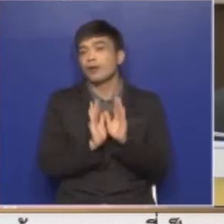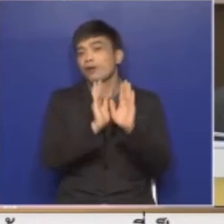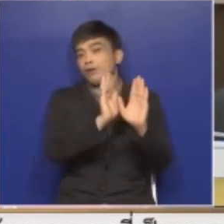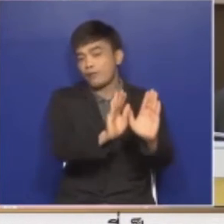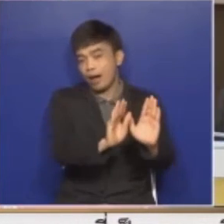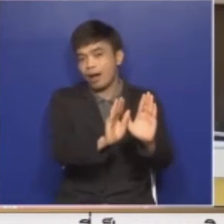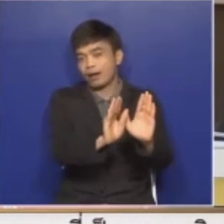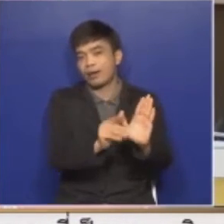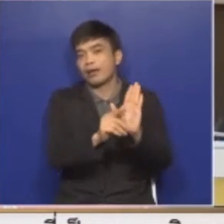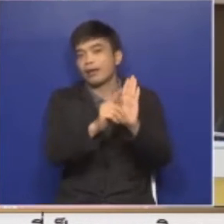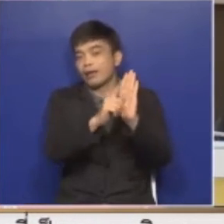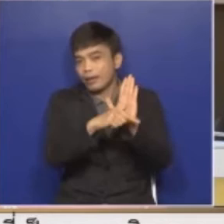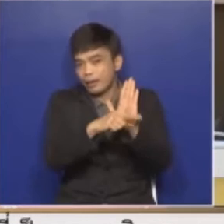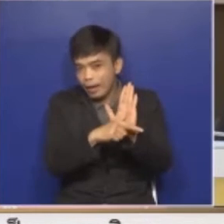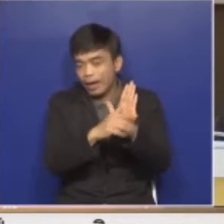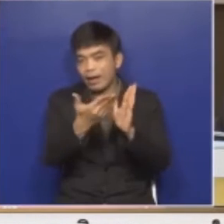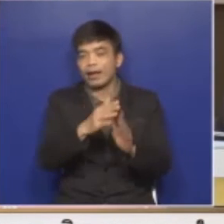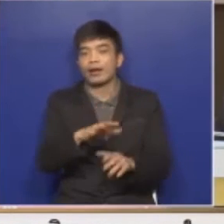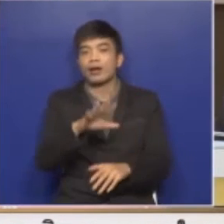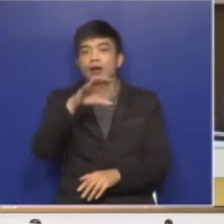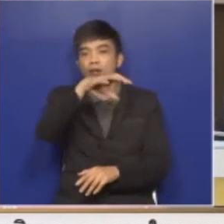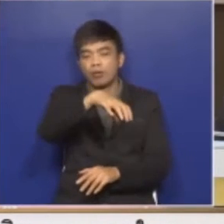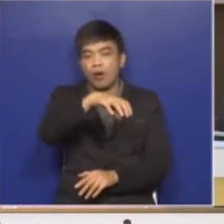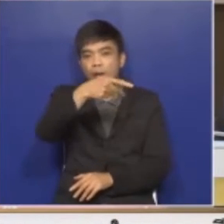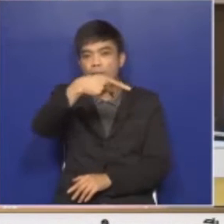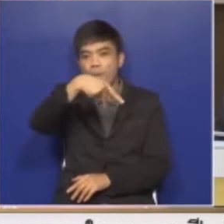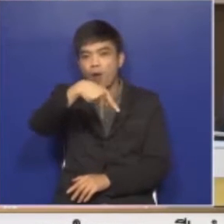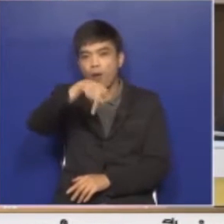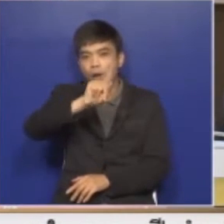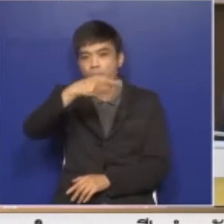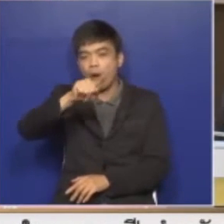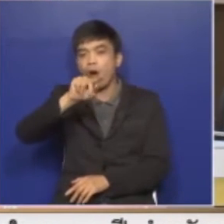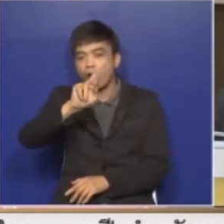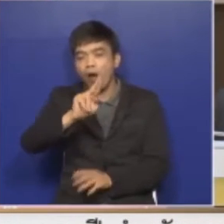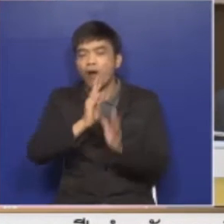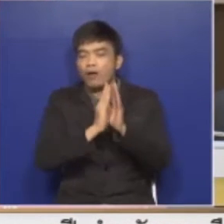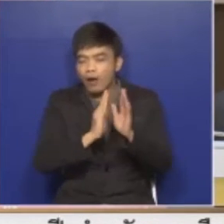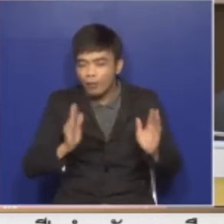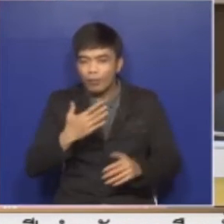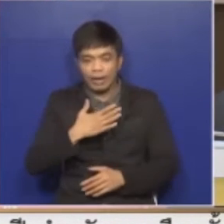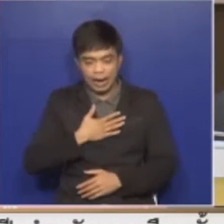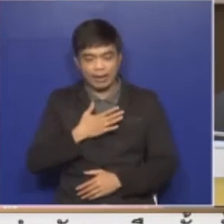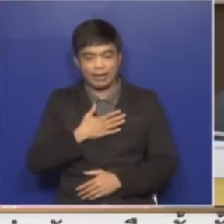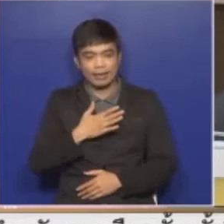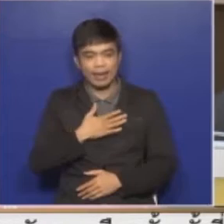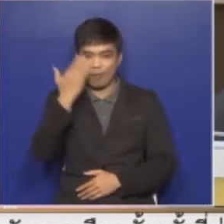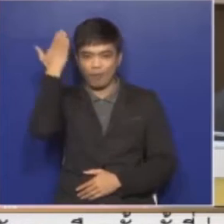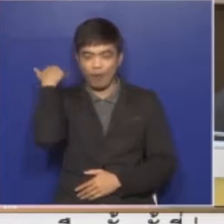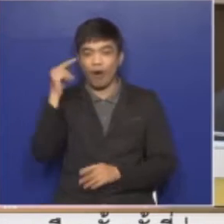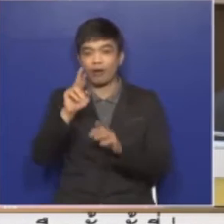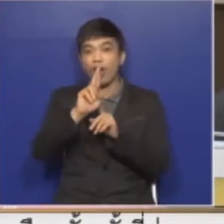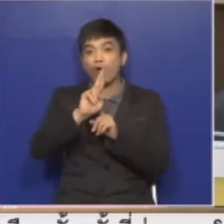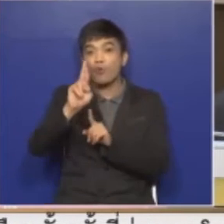สถาบันพระปกเกล้าและครูบาอาจารย์เท่าไหร่นะครับผมเรียนท่านว่าผมเป็นลูกศิษย์สถาบันแห่งนี้ในรุ่นที่ 6